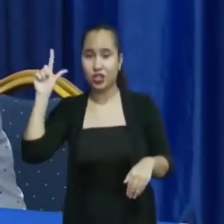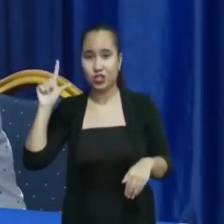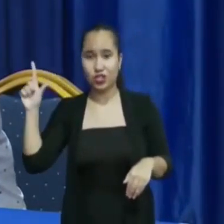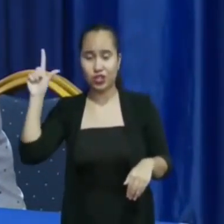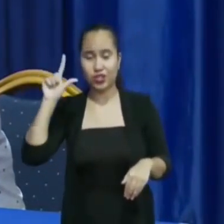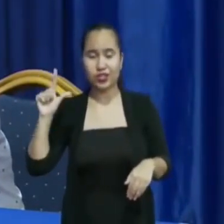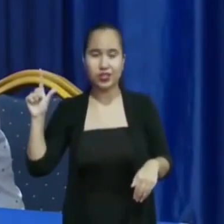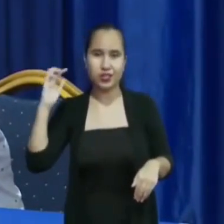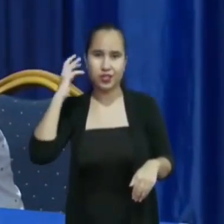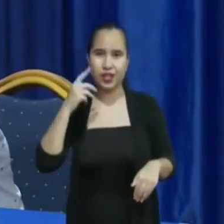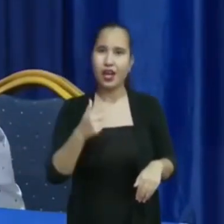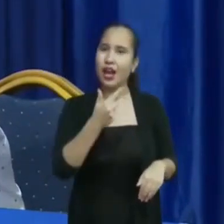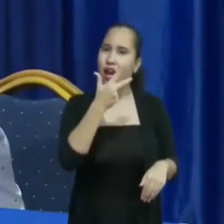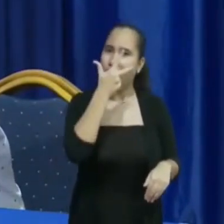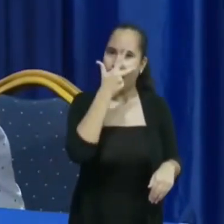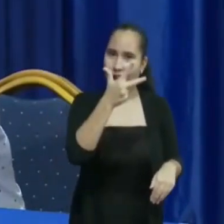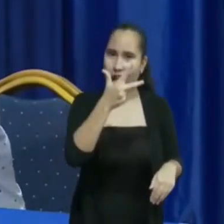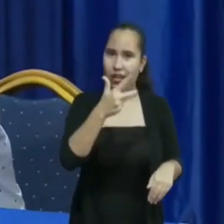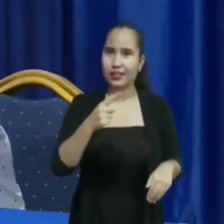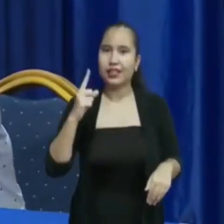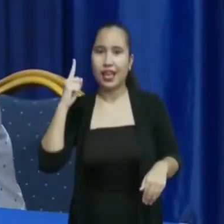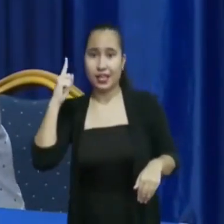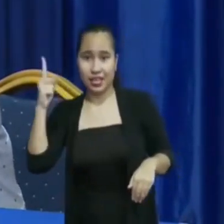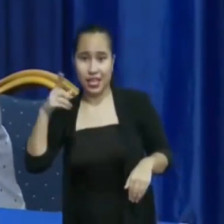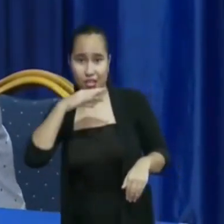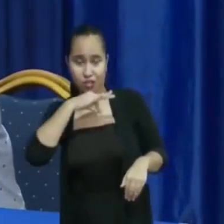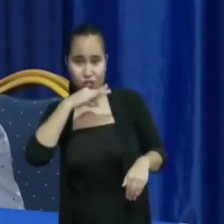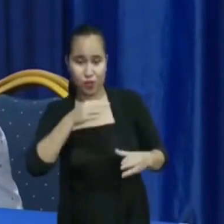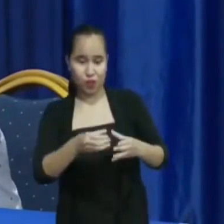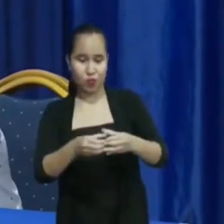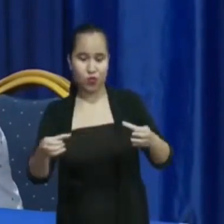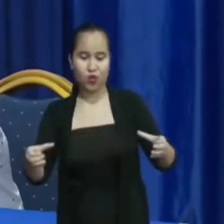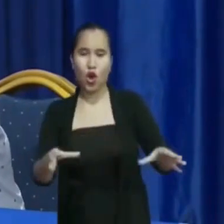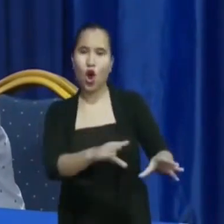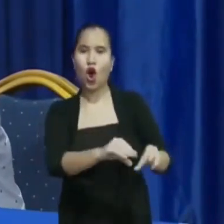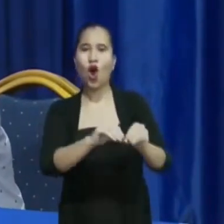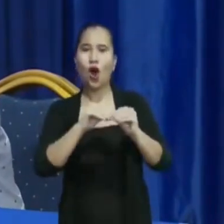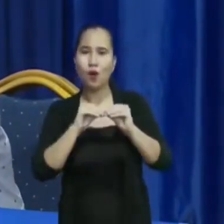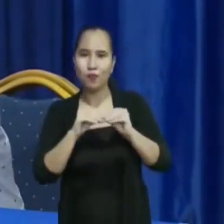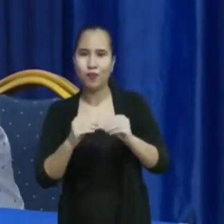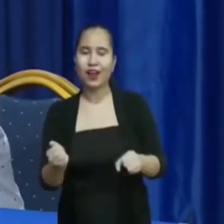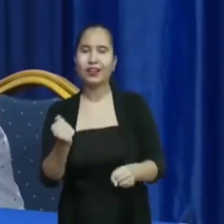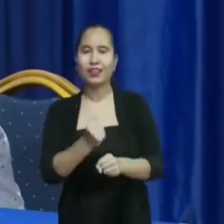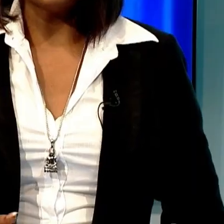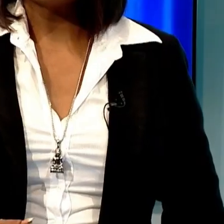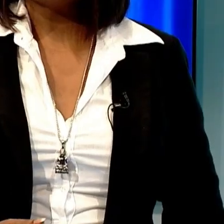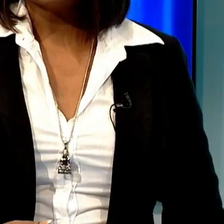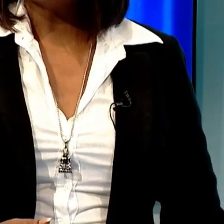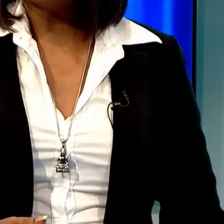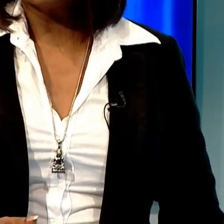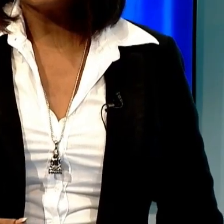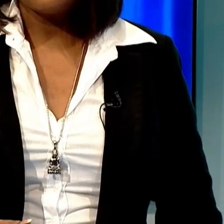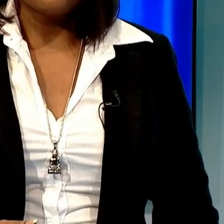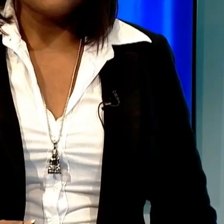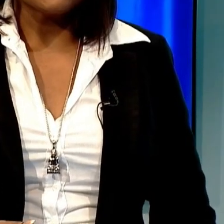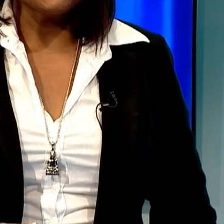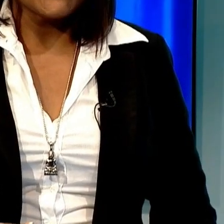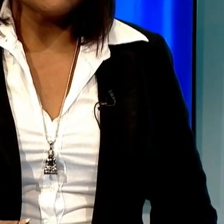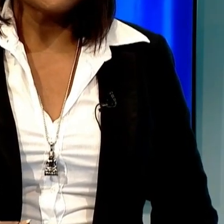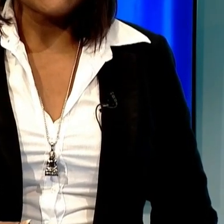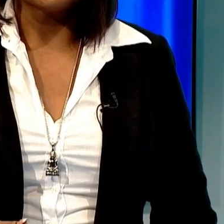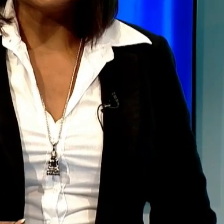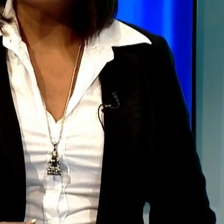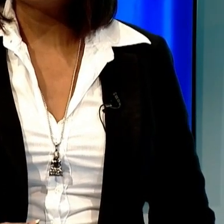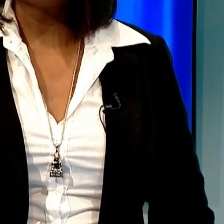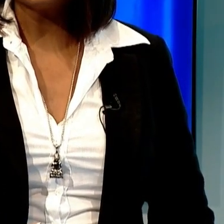juli, telkens tussen 8 en 1 uur 's middags bij bureau opvanginstellingen. Directeur Angela Samo van